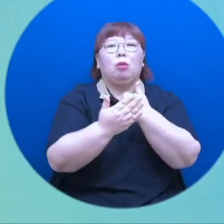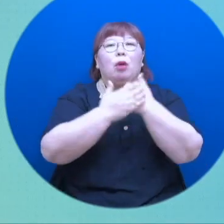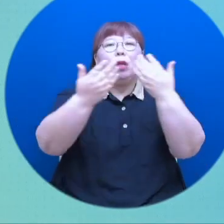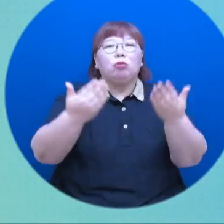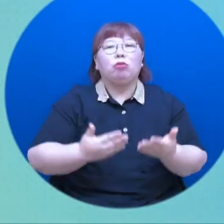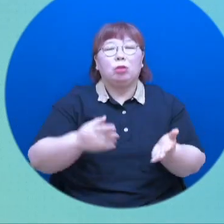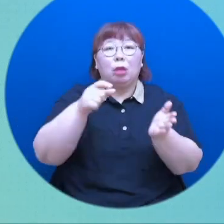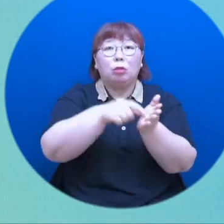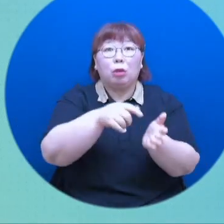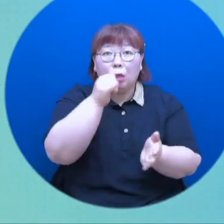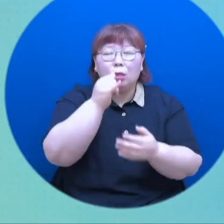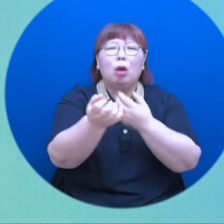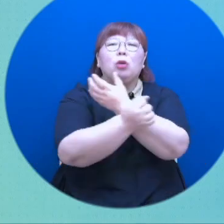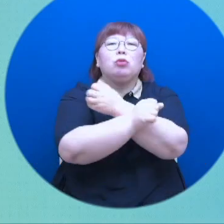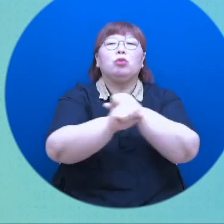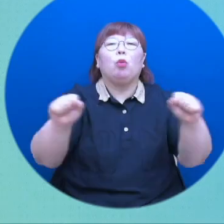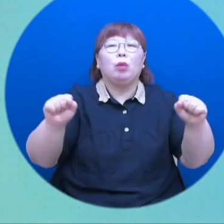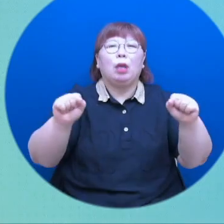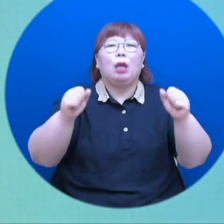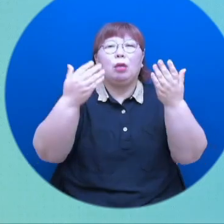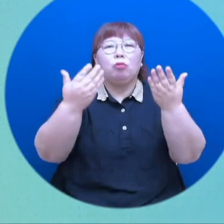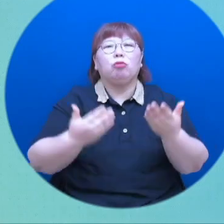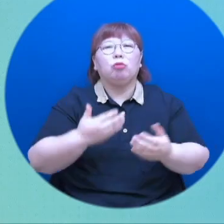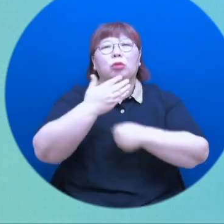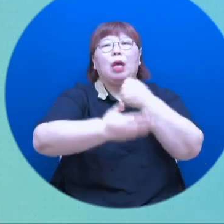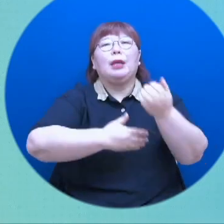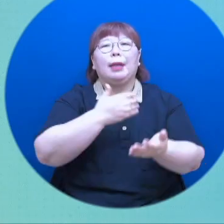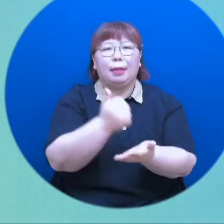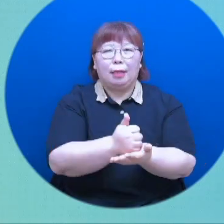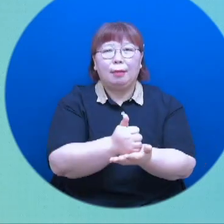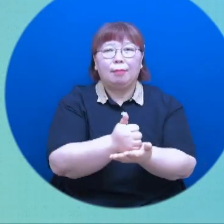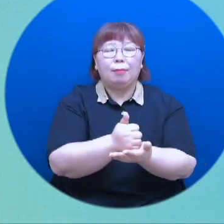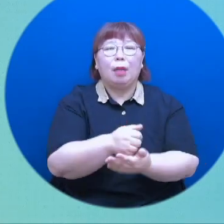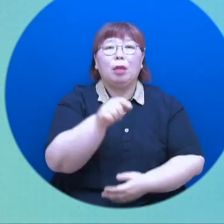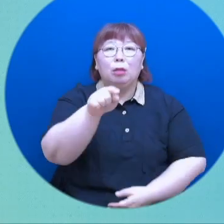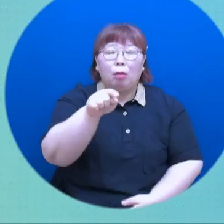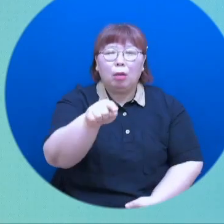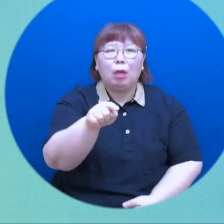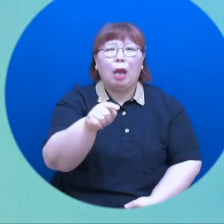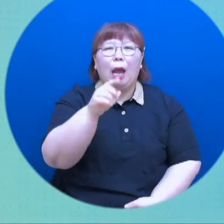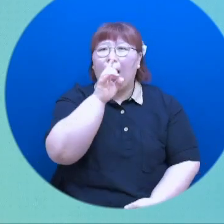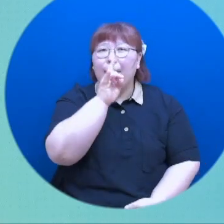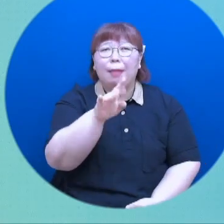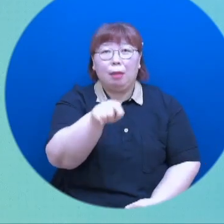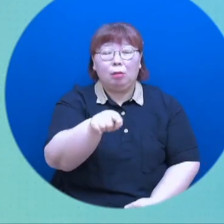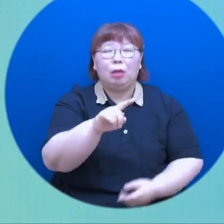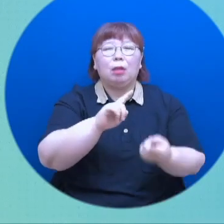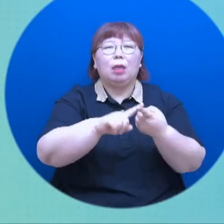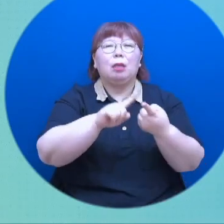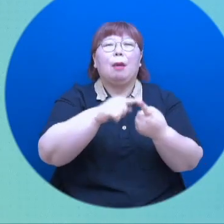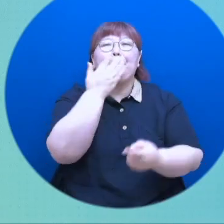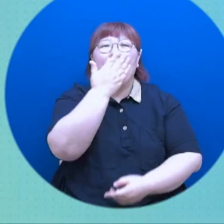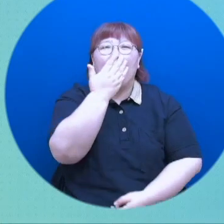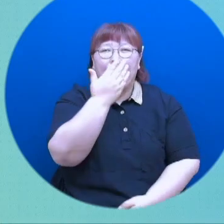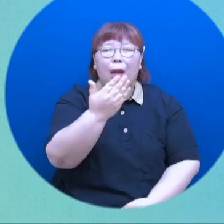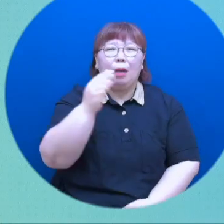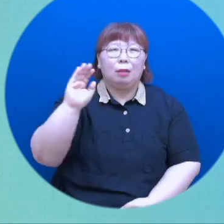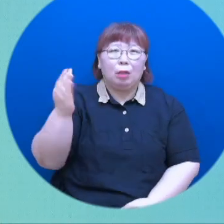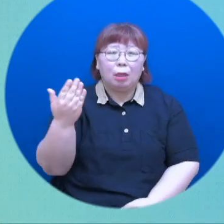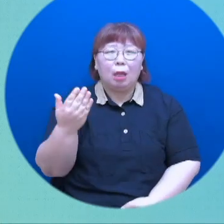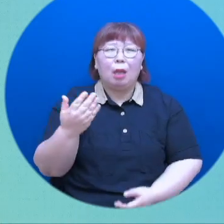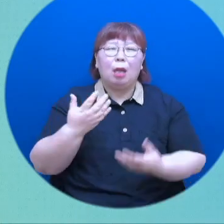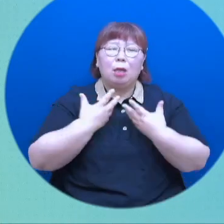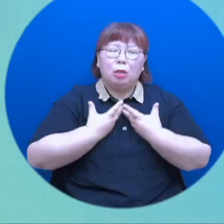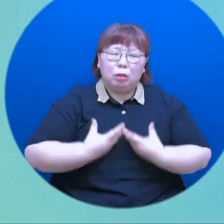말씀해요. 속량하시는 하나님이다. 너희들에게 되지 않는 걸 되게 하시는 하나님, 너희들로 하여금 좌절과